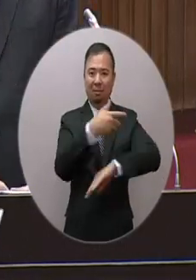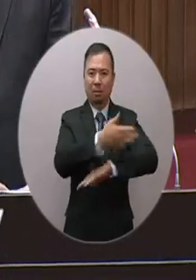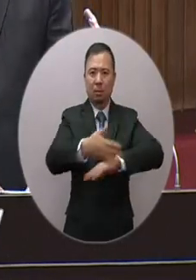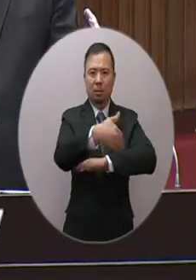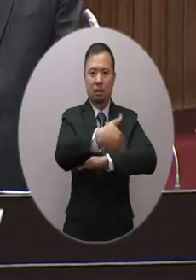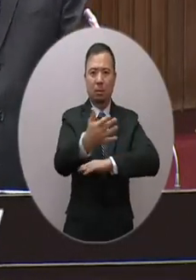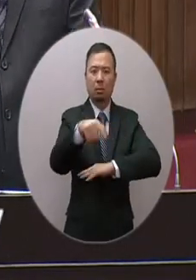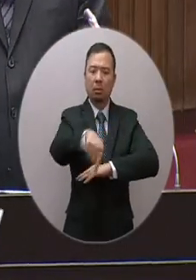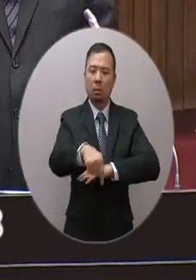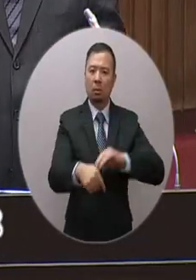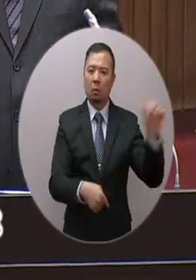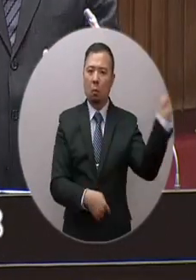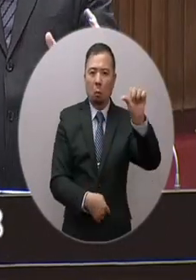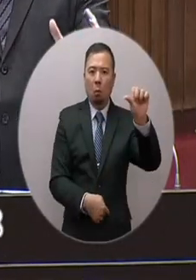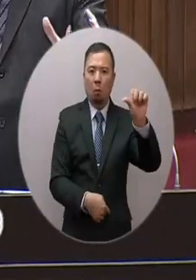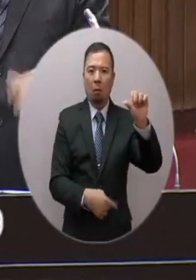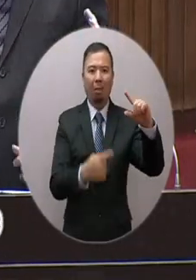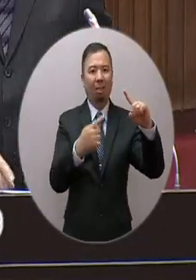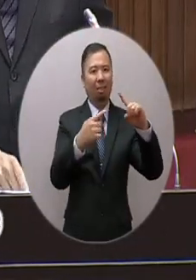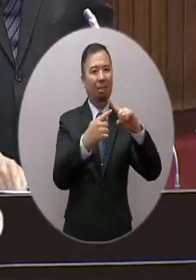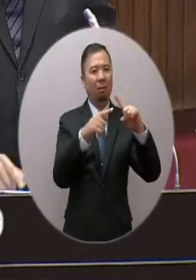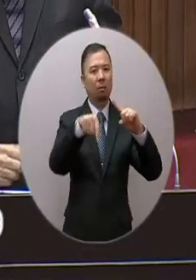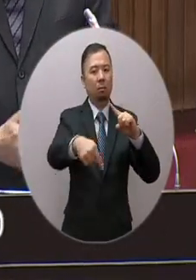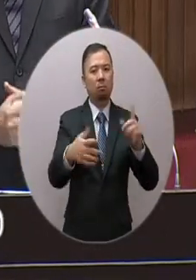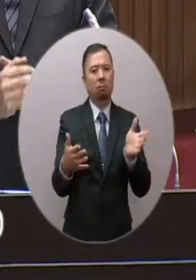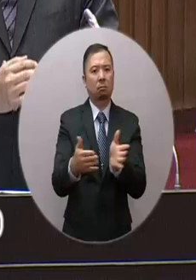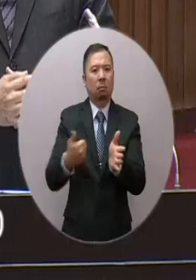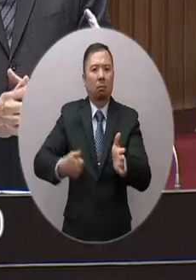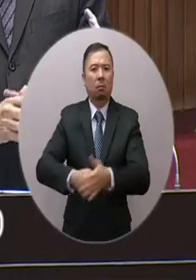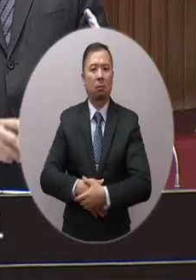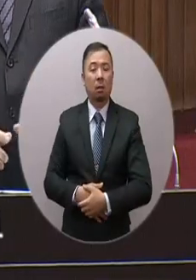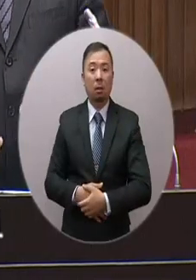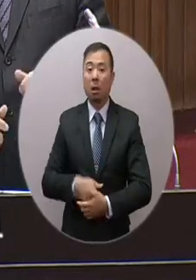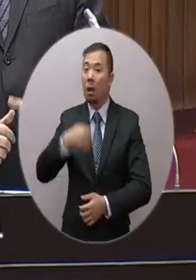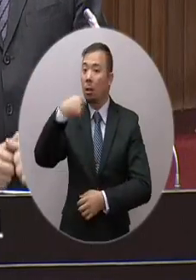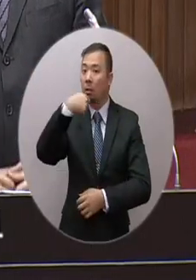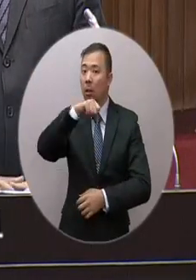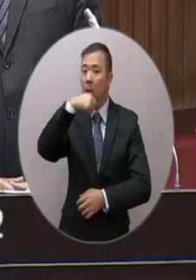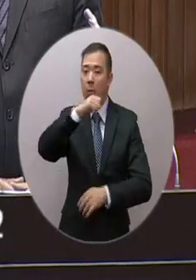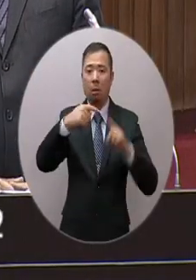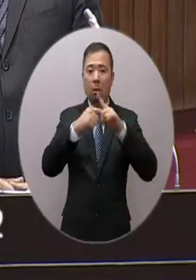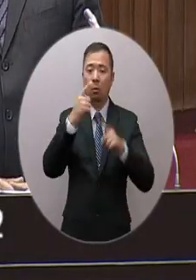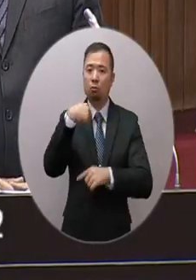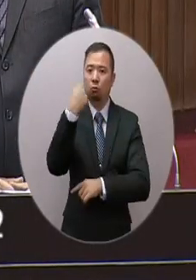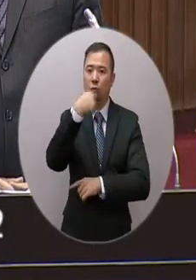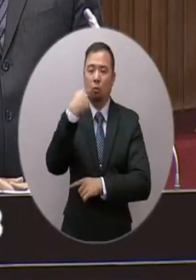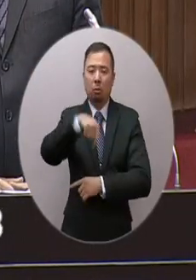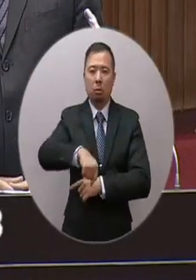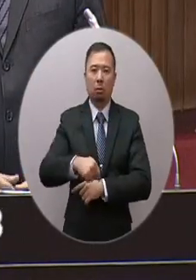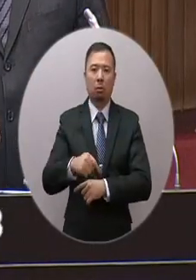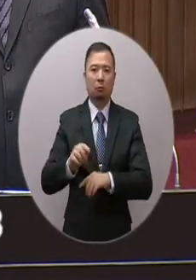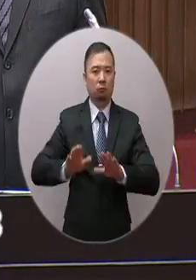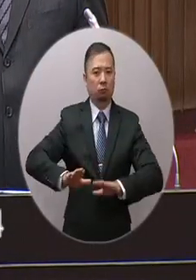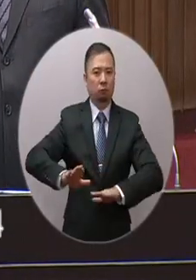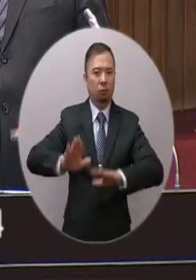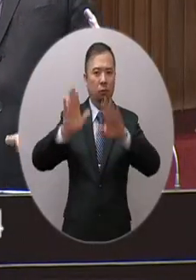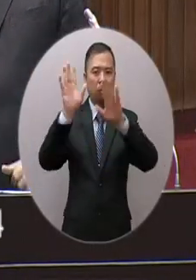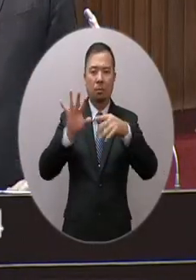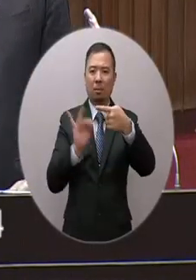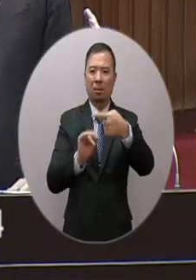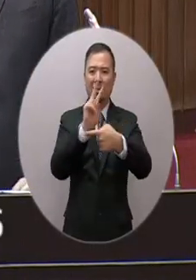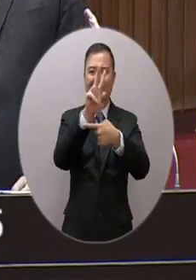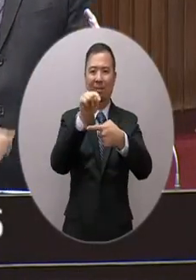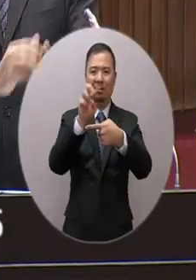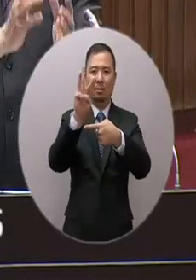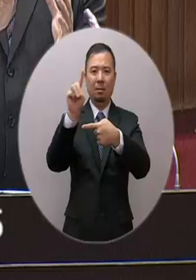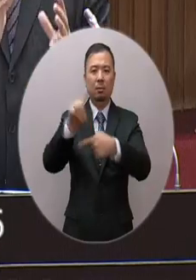5万几个人，我们整个台湾人口的成长平均多少？2.32。但是我们屏东有够可